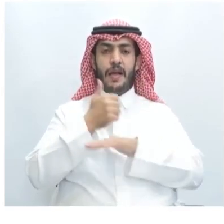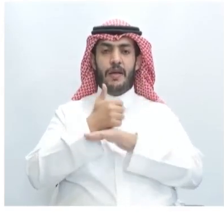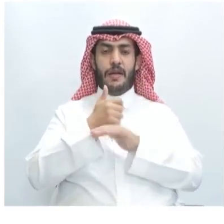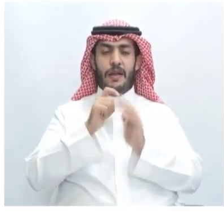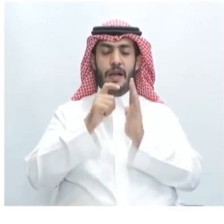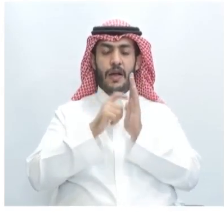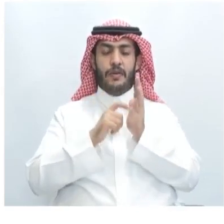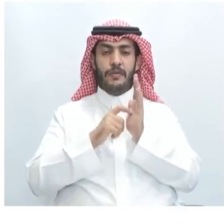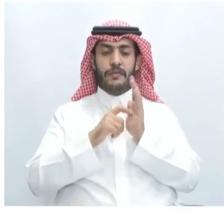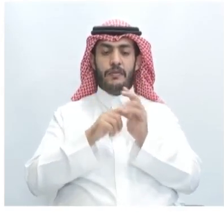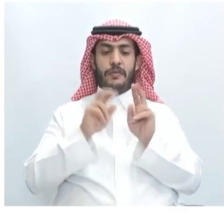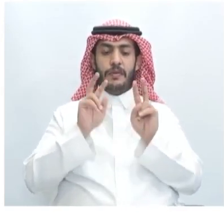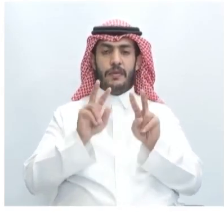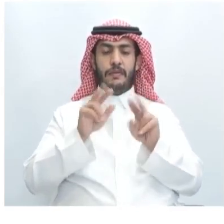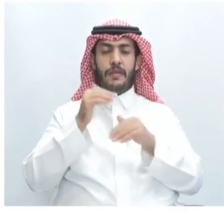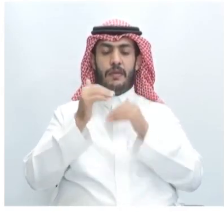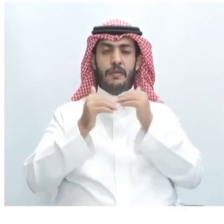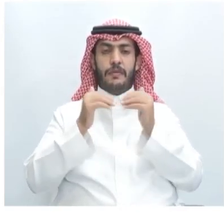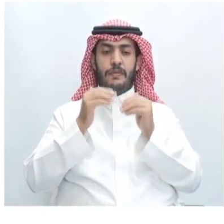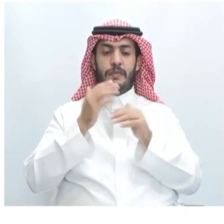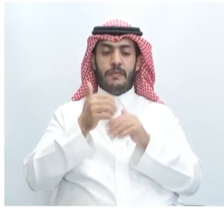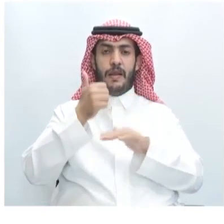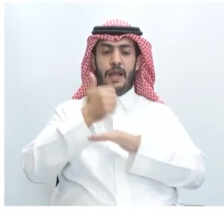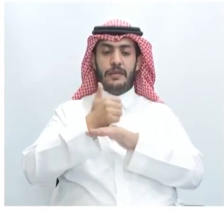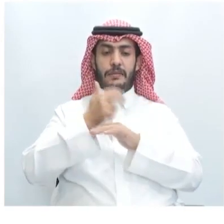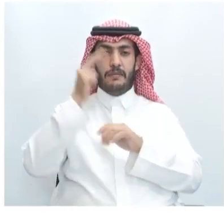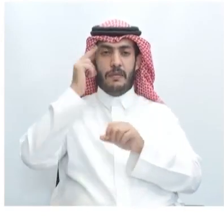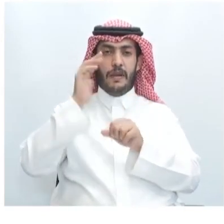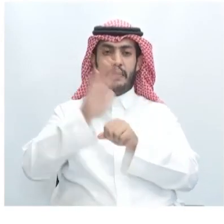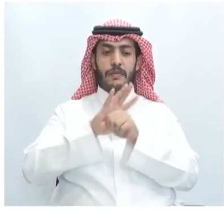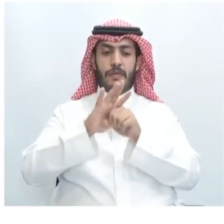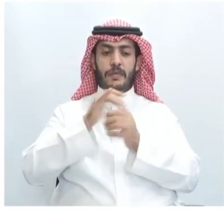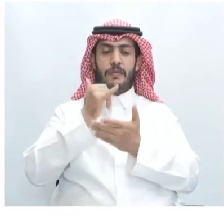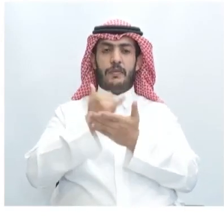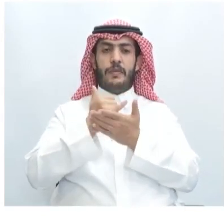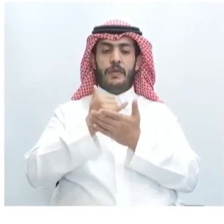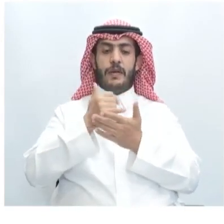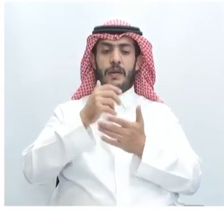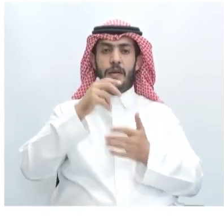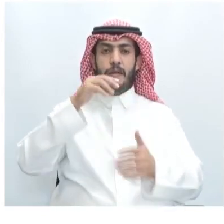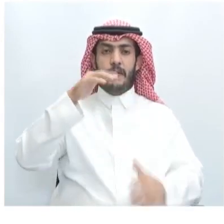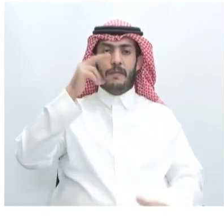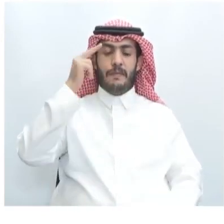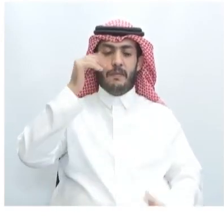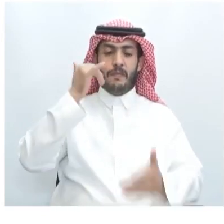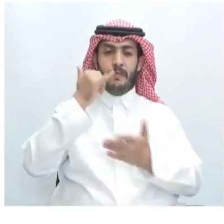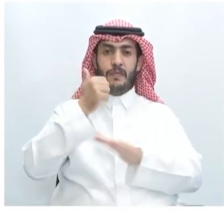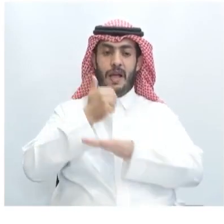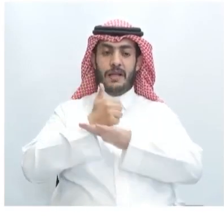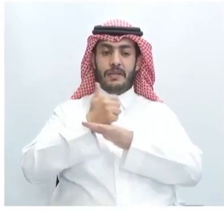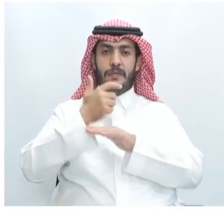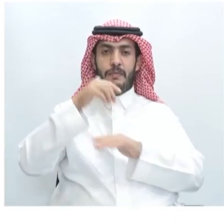القانونيه واستمرت مراحل التطور حتى تاسيس المملكه العربيه السعوديه على يد المؤسس الملك عبد العزيز ال سعود طيب الله